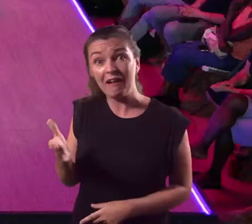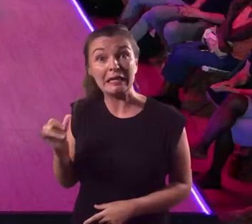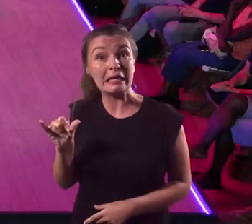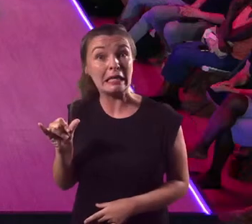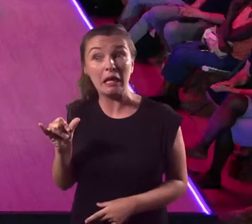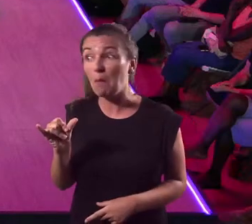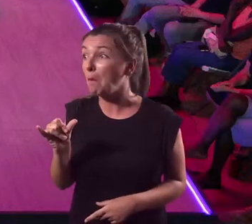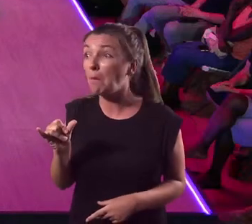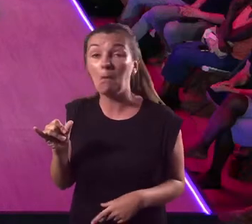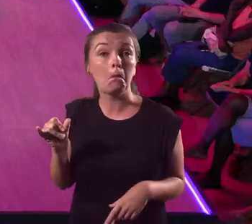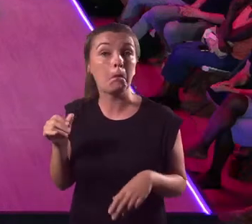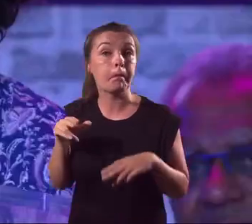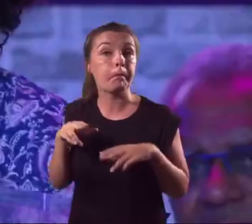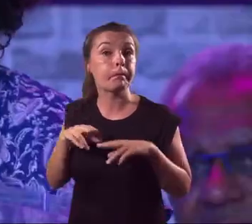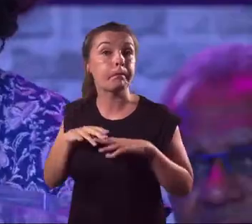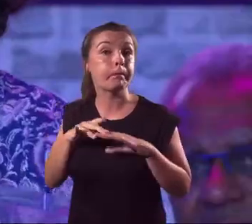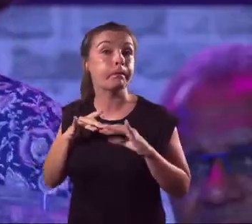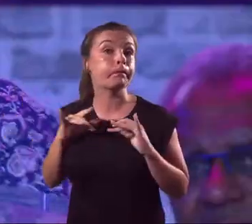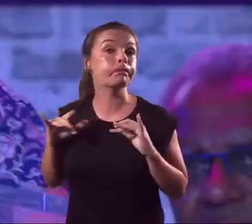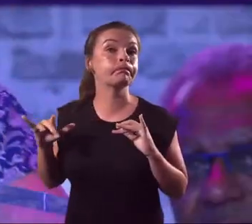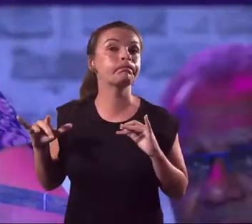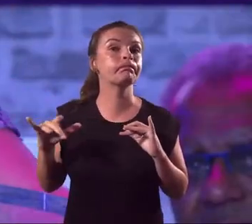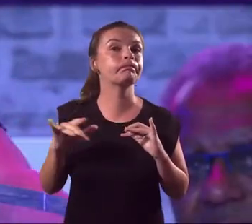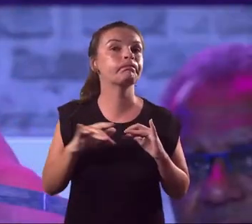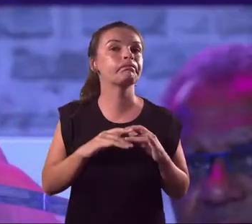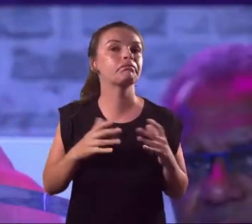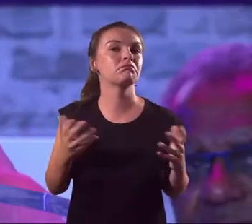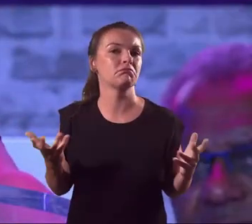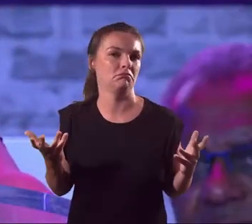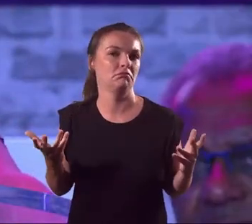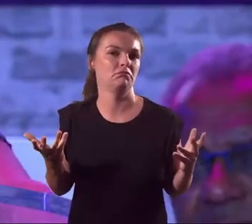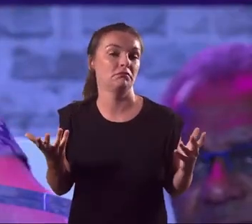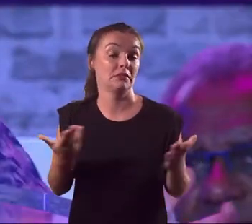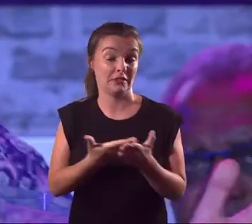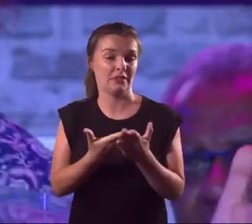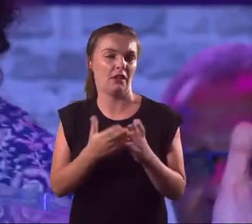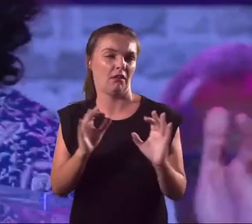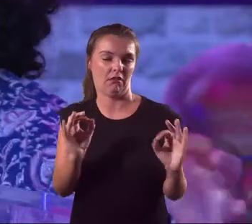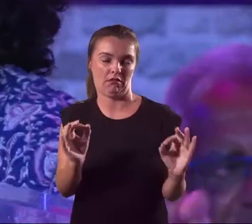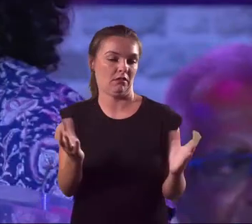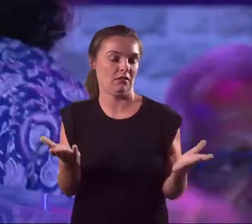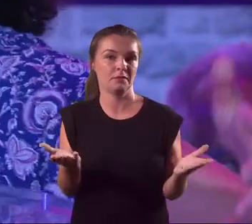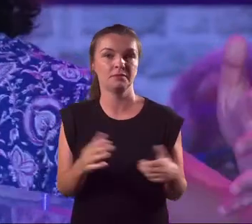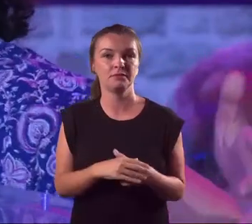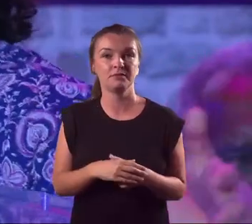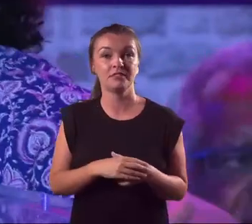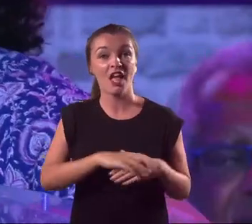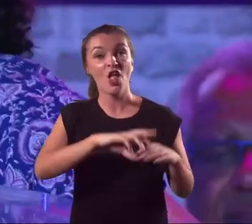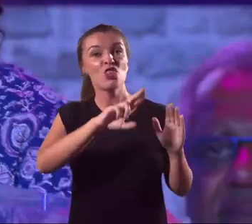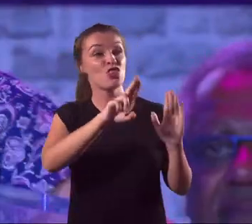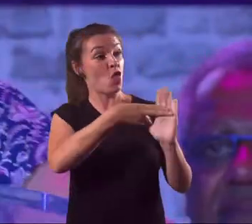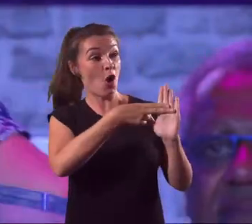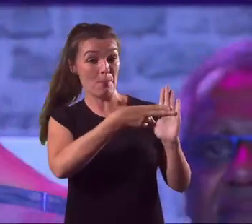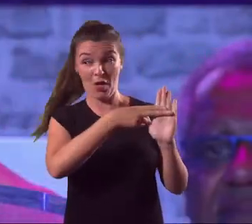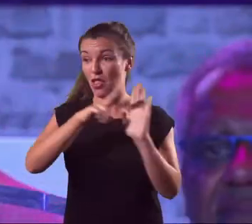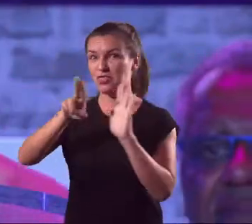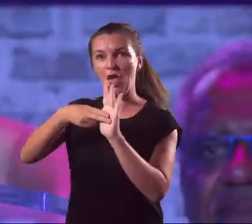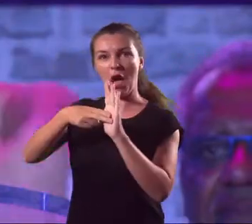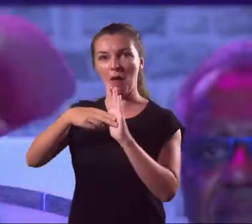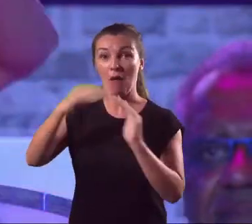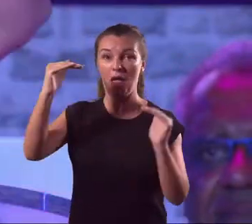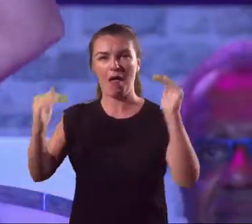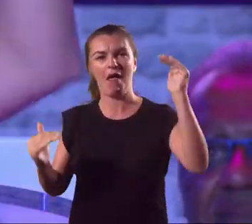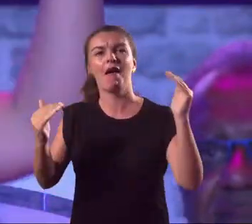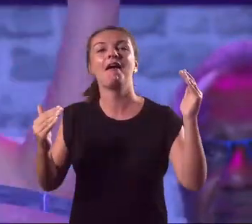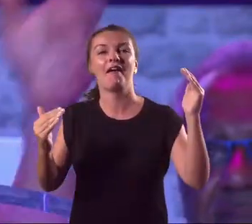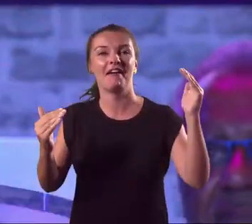C'est ça leur Union européenne. On voit en réalité que ces normes sont à géométrie variable.